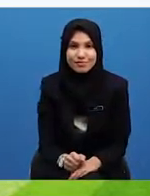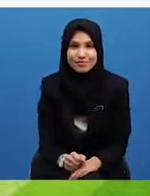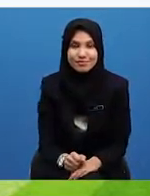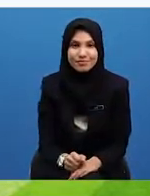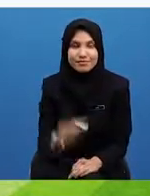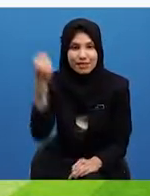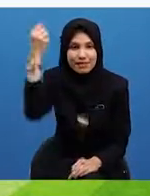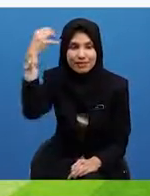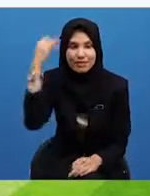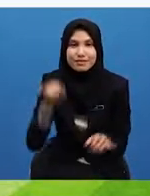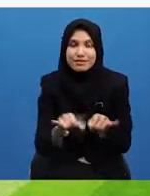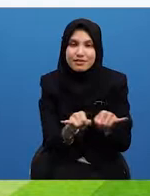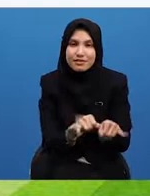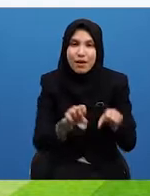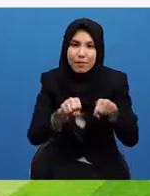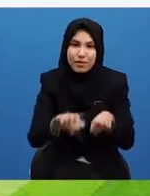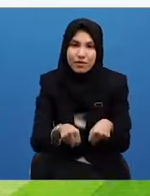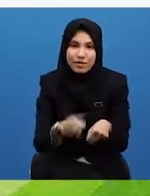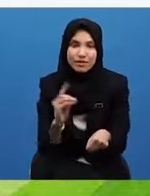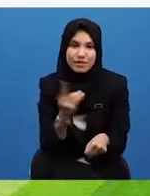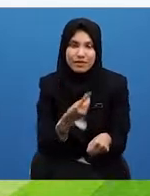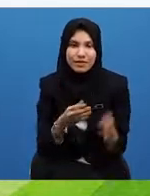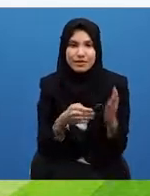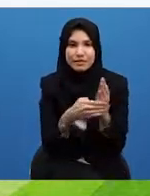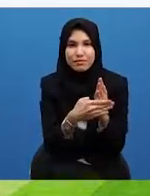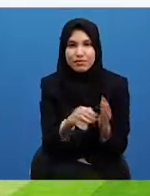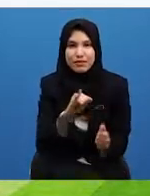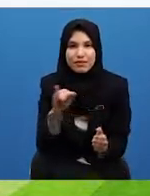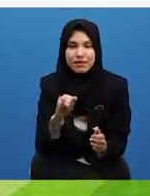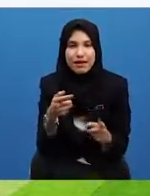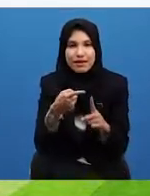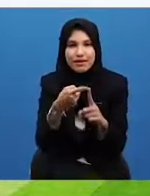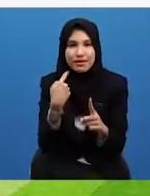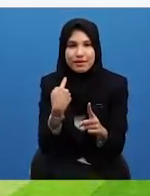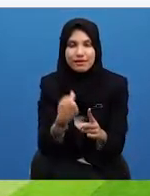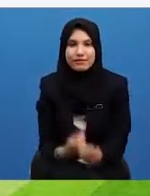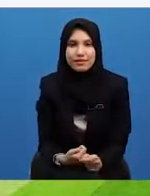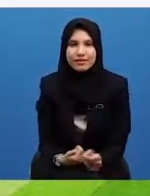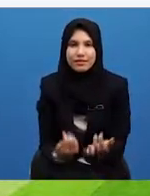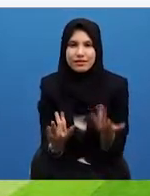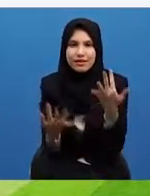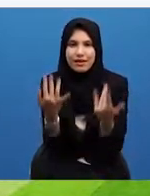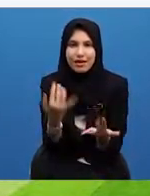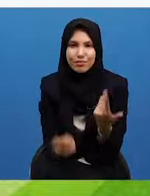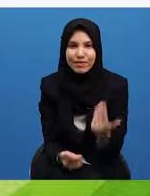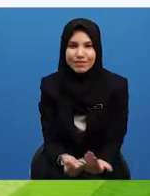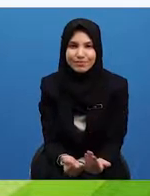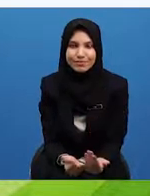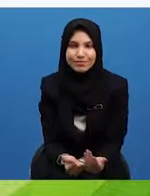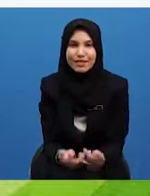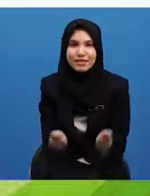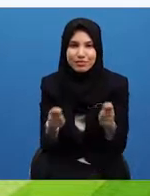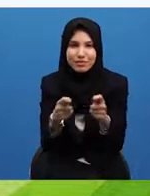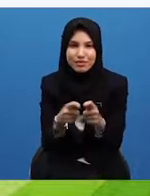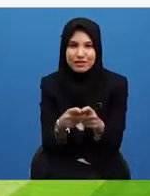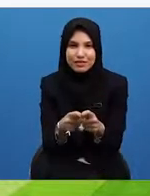Hai cahaya juga boleh kita perolehi dari penyalaan api seperti